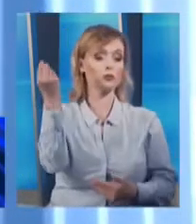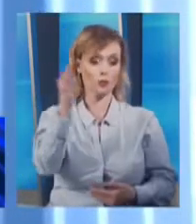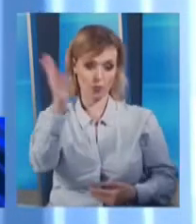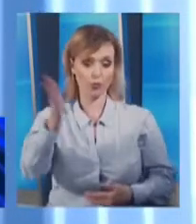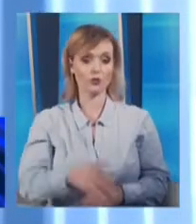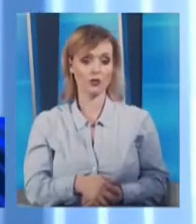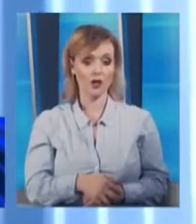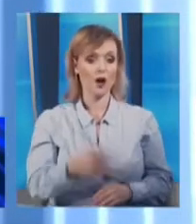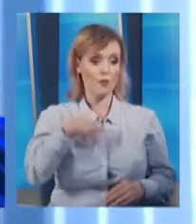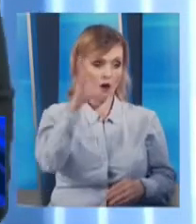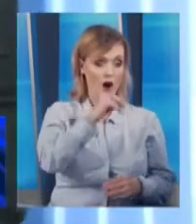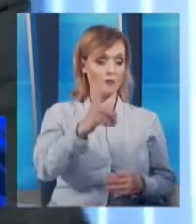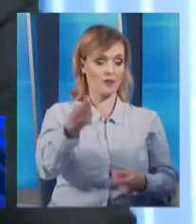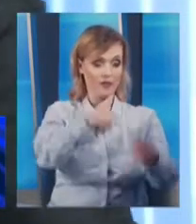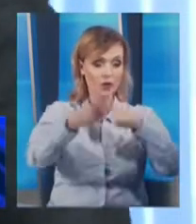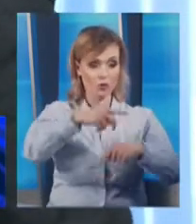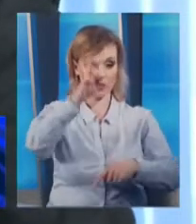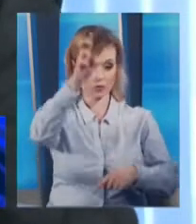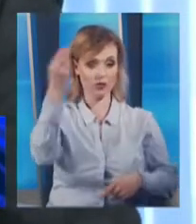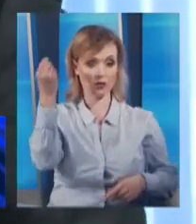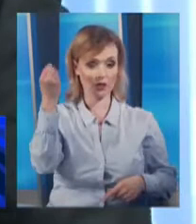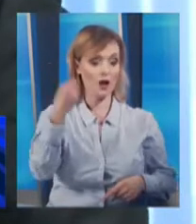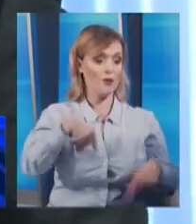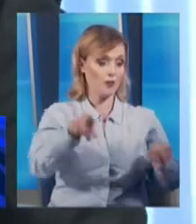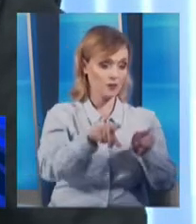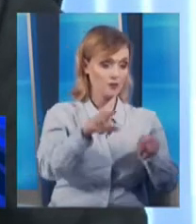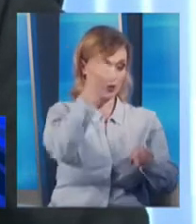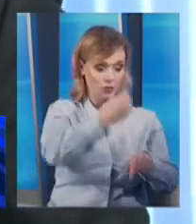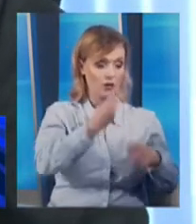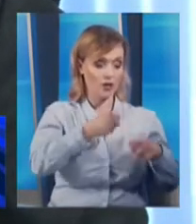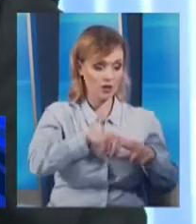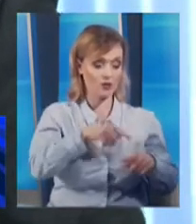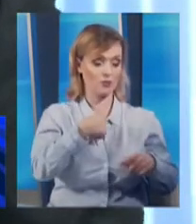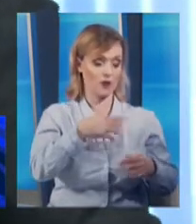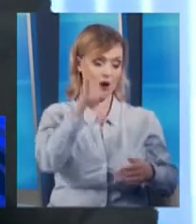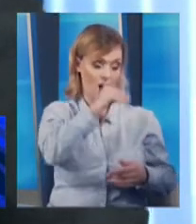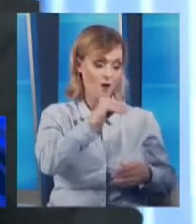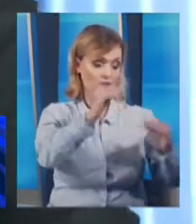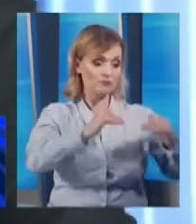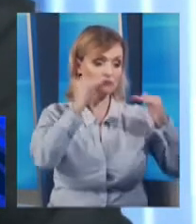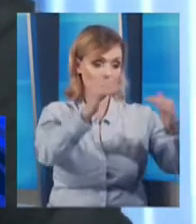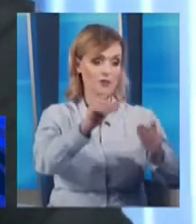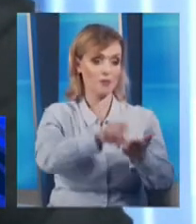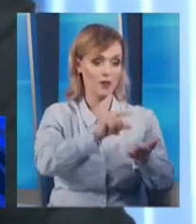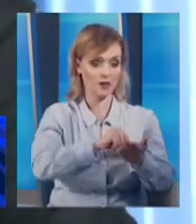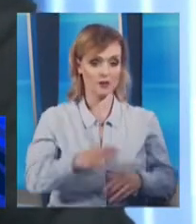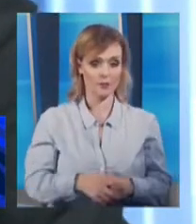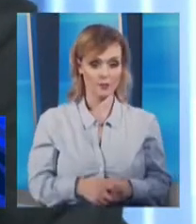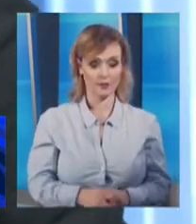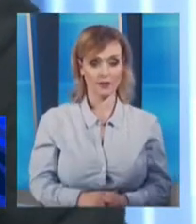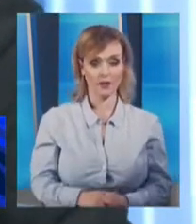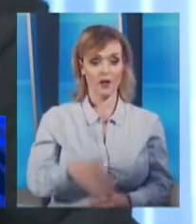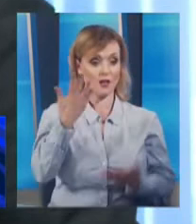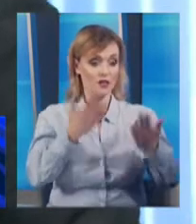3,5 miliarde de lei pentru a face ca pensia minimă în Republica Moldova să fie de 2500 de lei. Dacă punem în calcul și